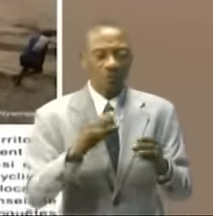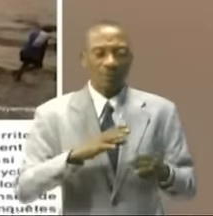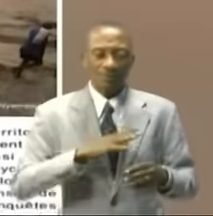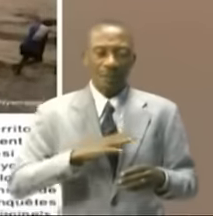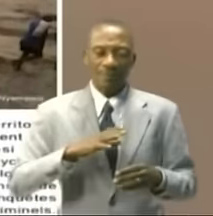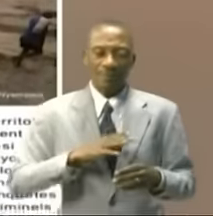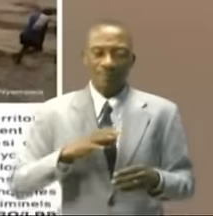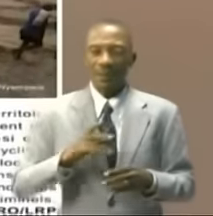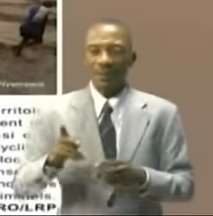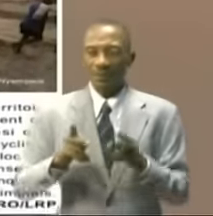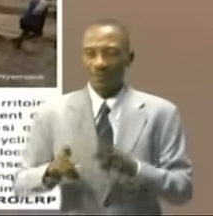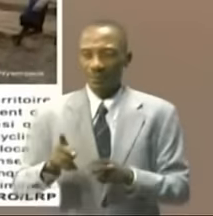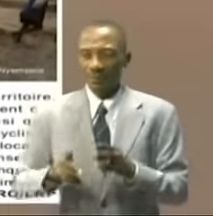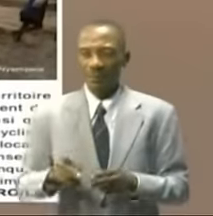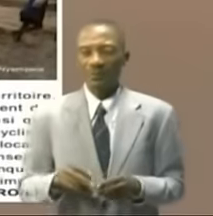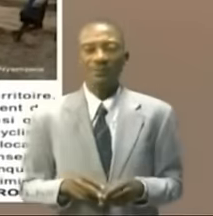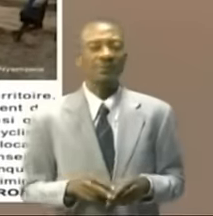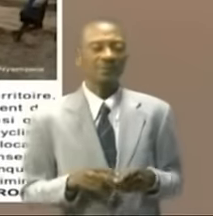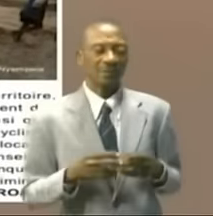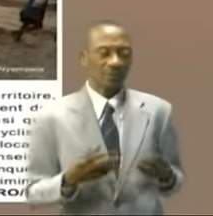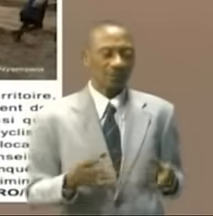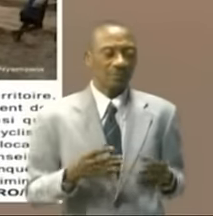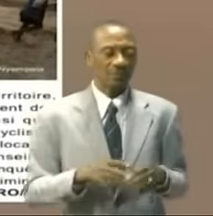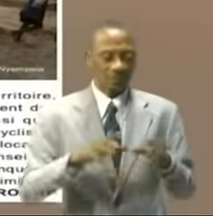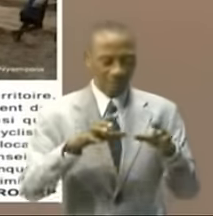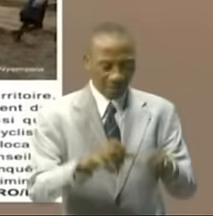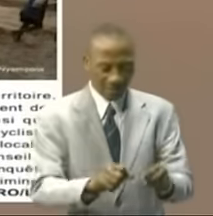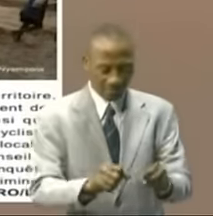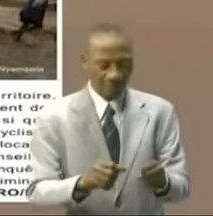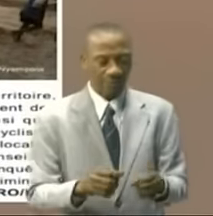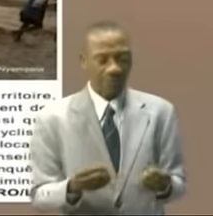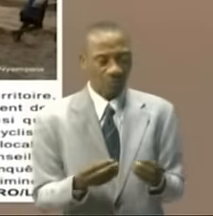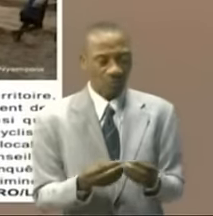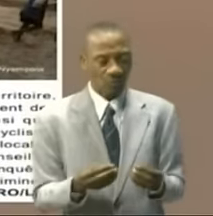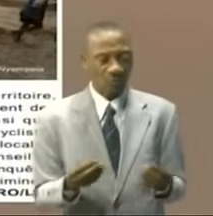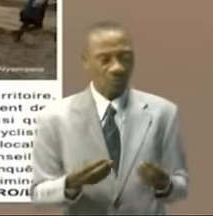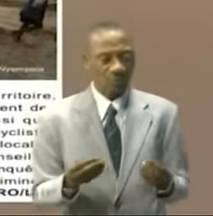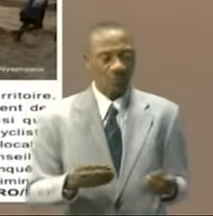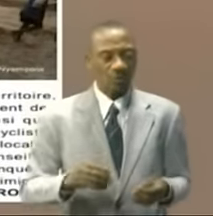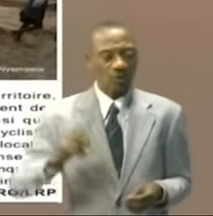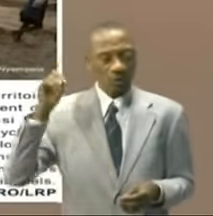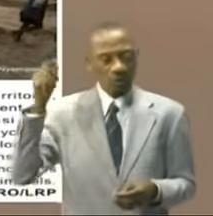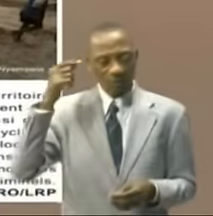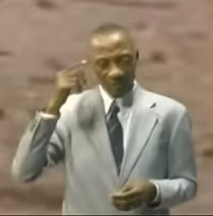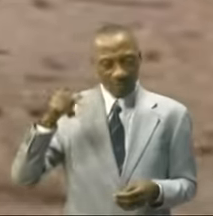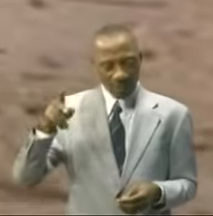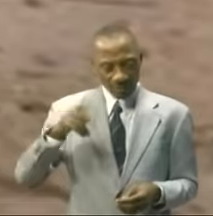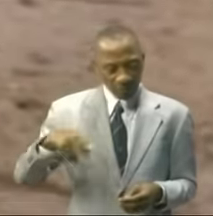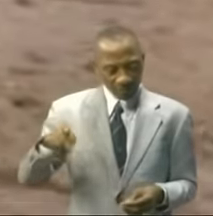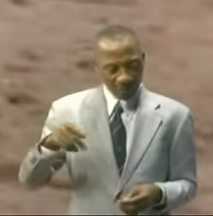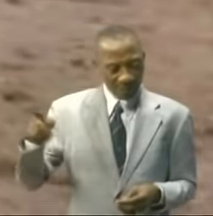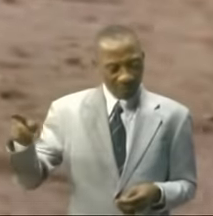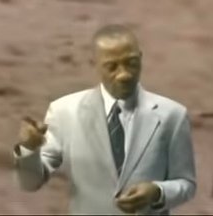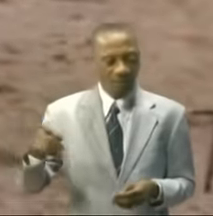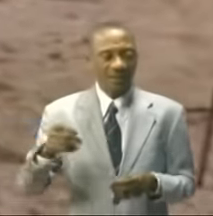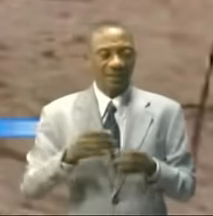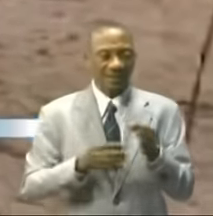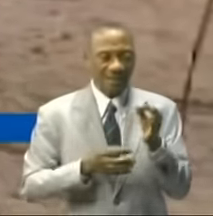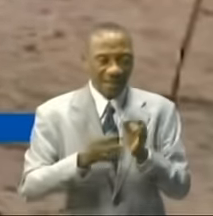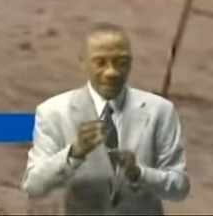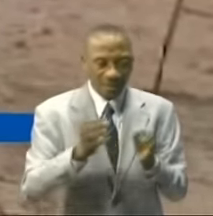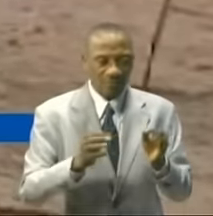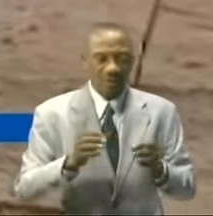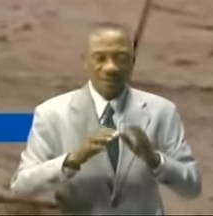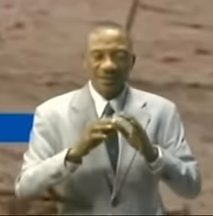venaient de braquer un combiste. Le député provincial Gelson Sissi, qui donne cette information, dénonce la persistance